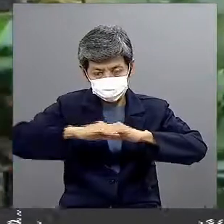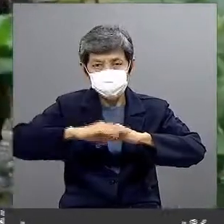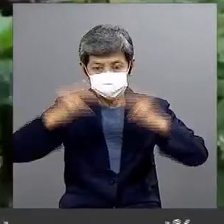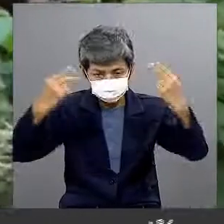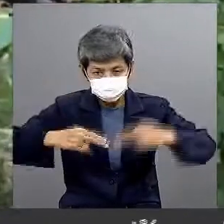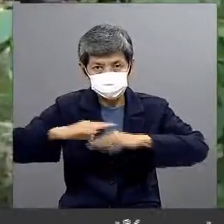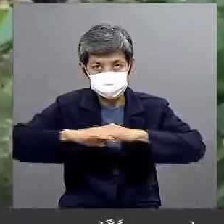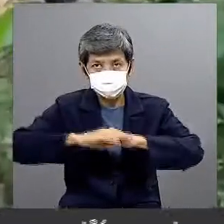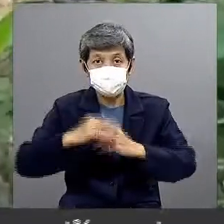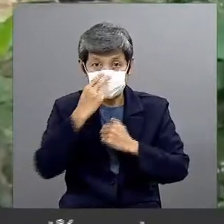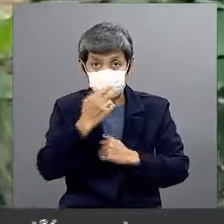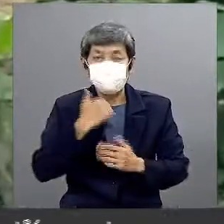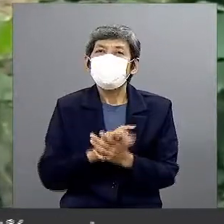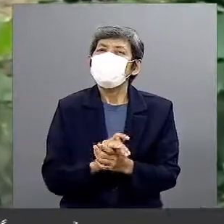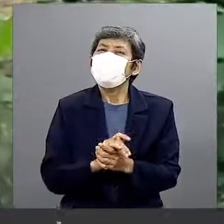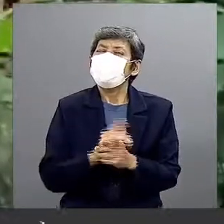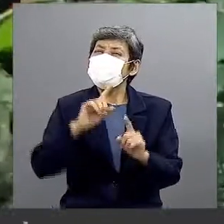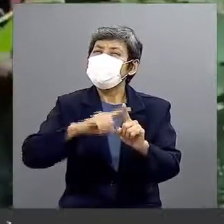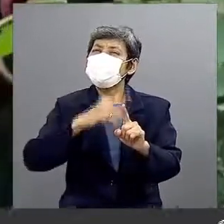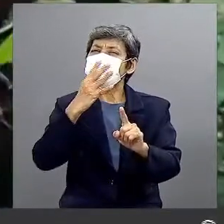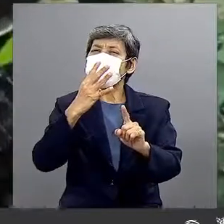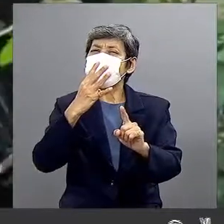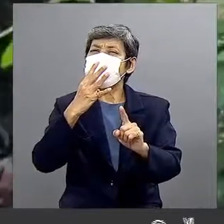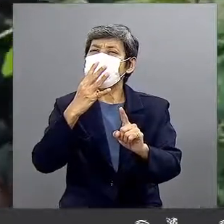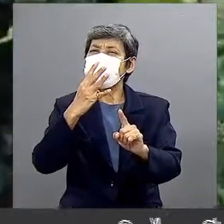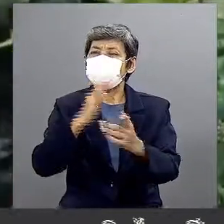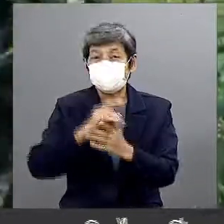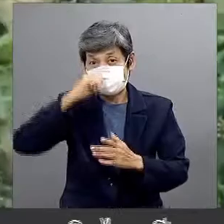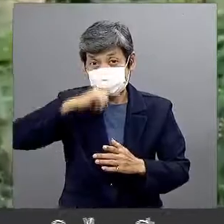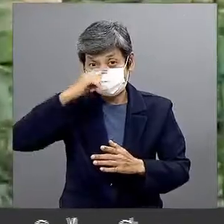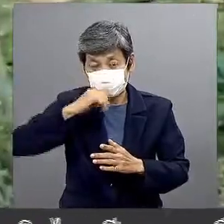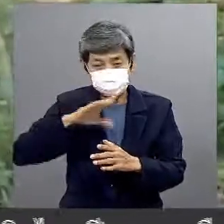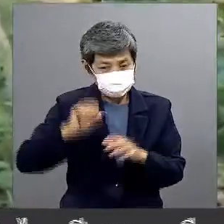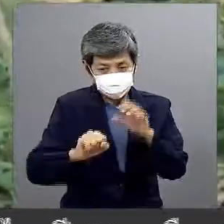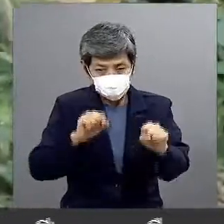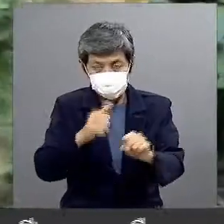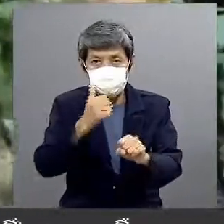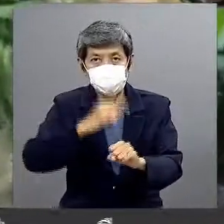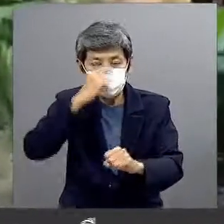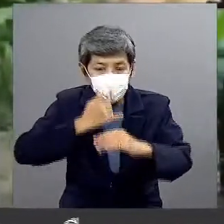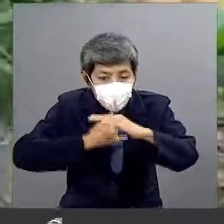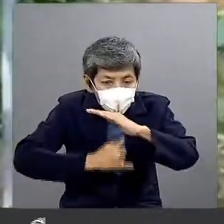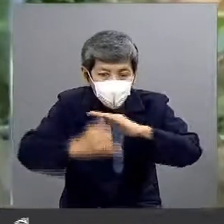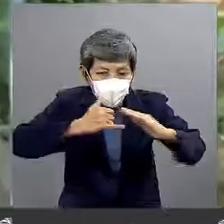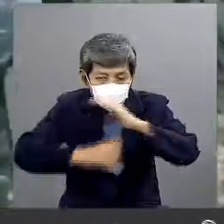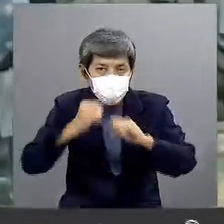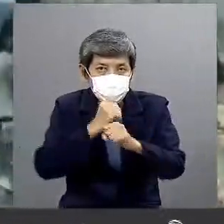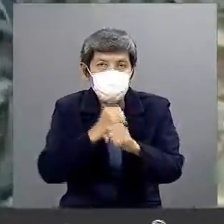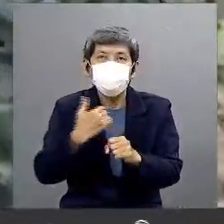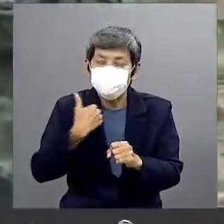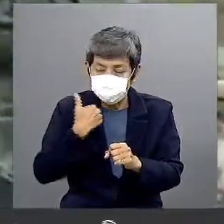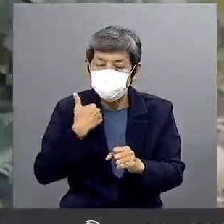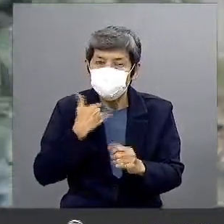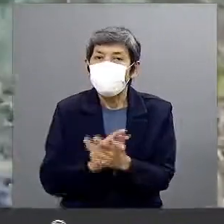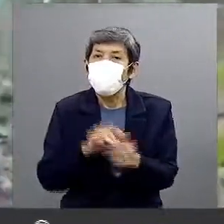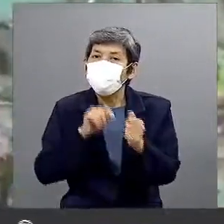มูลพบว่านับตั้งแต่ต้นเดือนเมษายนทางการไทยจับแรงงานข้ามชาติและคนไทยลักลอบเข้าประเทศทางอำเภอสะเดาอำเภอสะบ้าย้อย